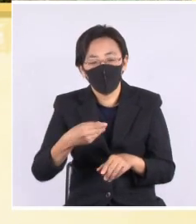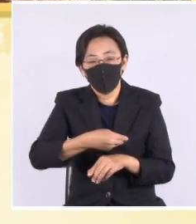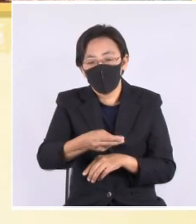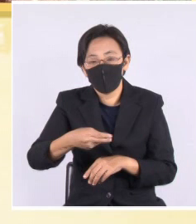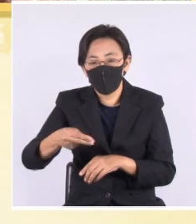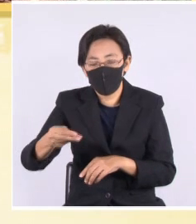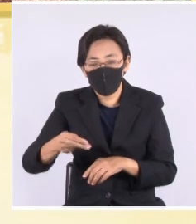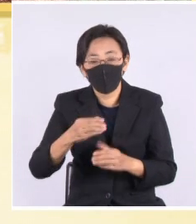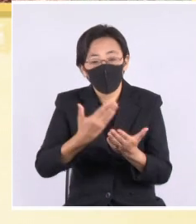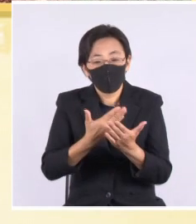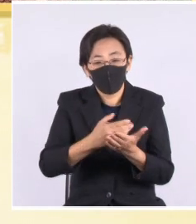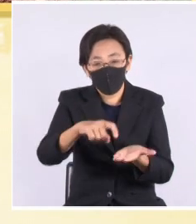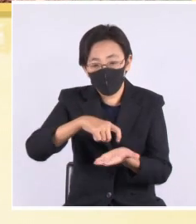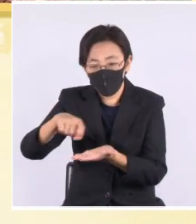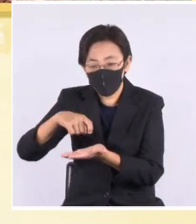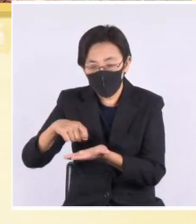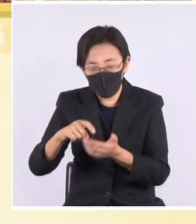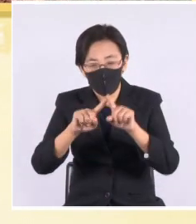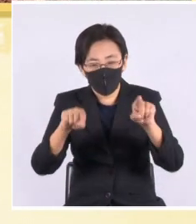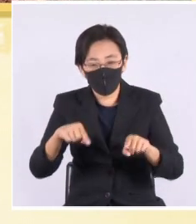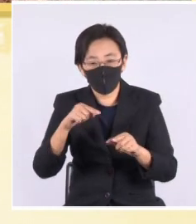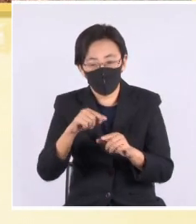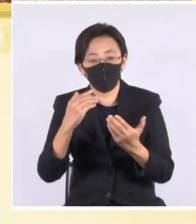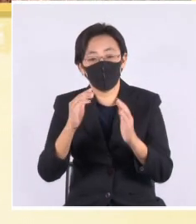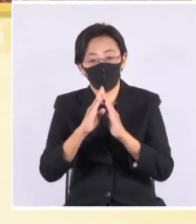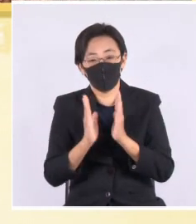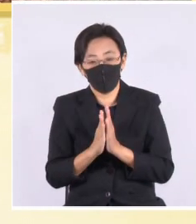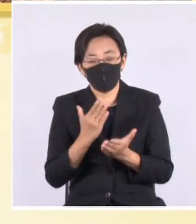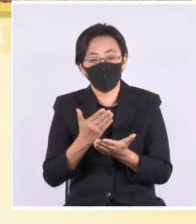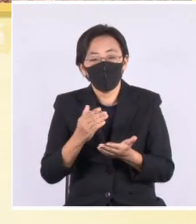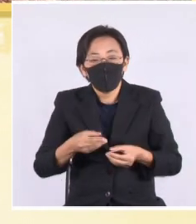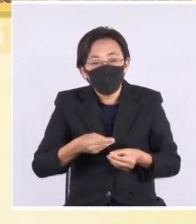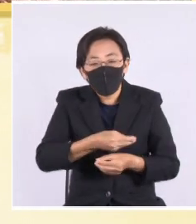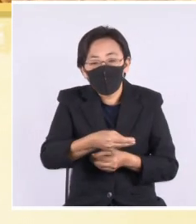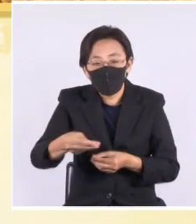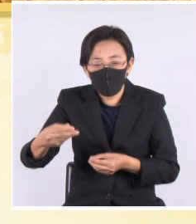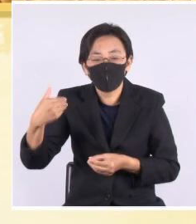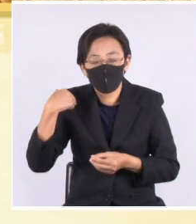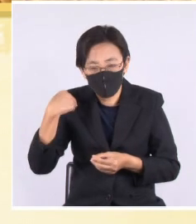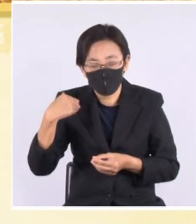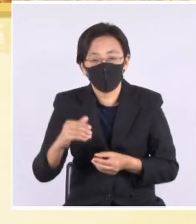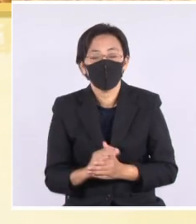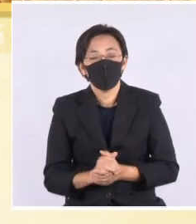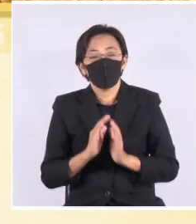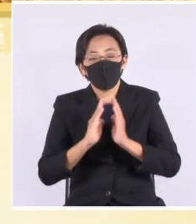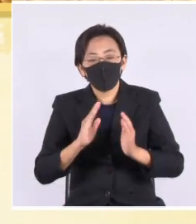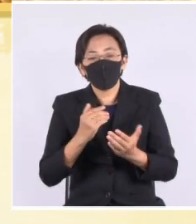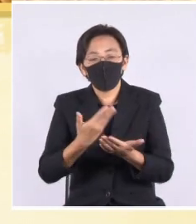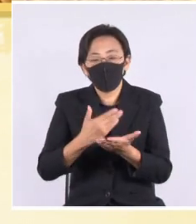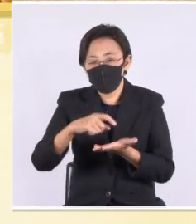วันนี้กันนะคะท้องดีก็รู้รับไว้นะบางพื้นที่ก็มีเหมือนกันแล้วก็ปีแต่เขาเลือกที่จะตัดมันไปทุกวันนี้ก็ได้แต่เสียดายนะเอาไว้ให้คนรุ่นหลังได้เห็น